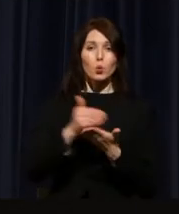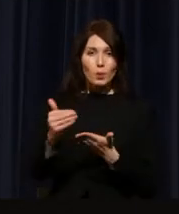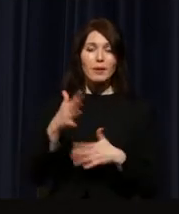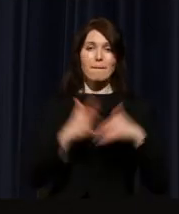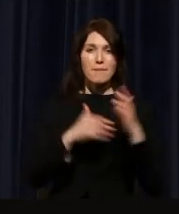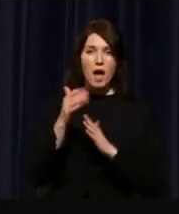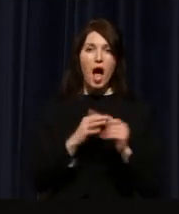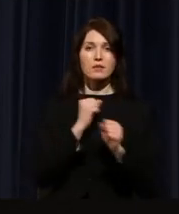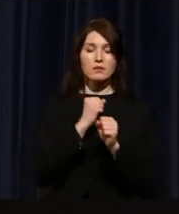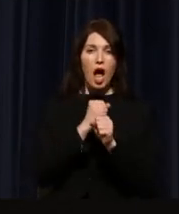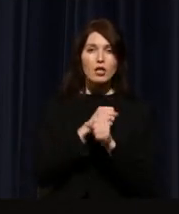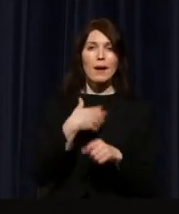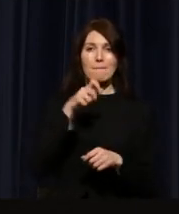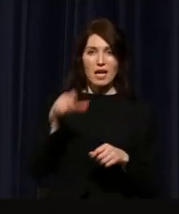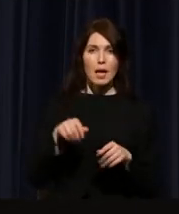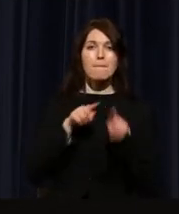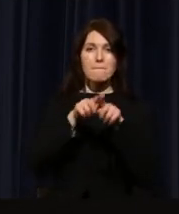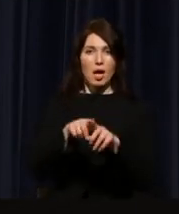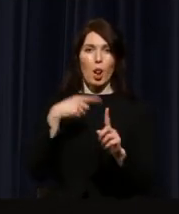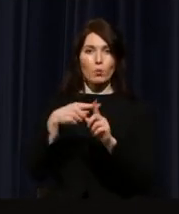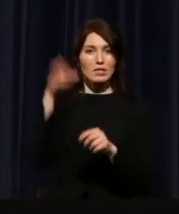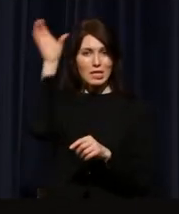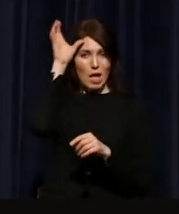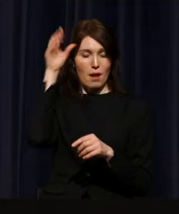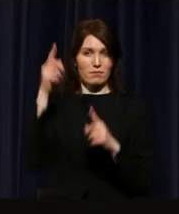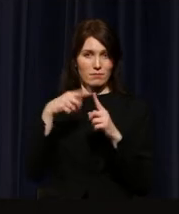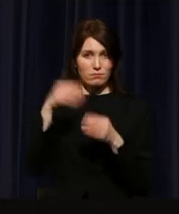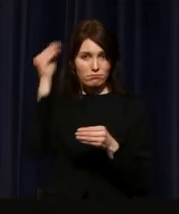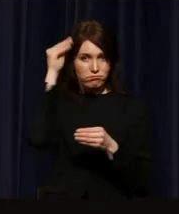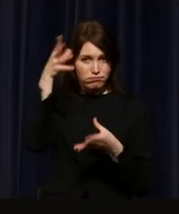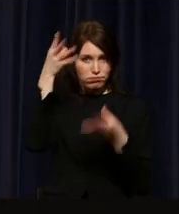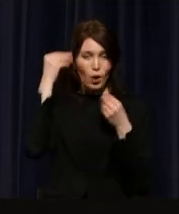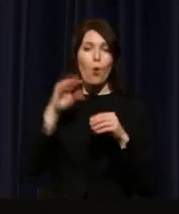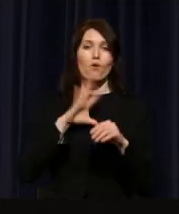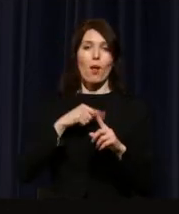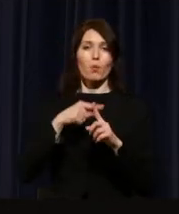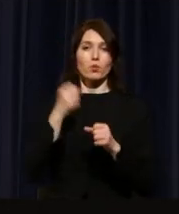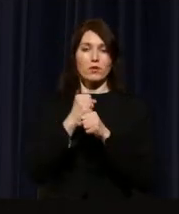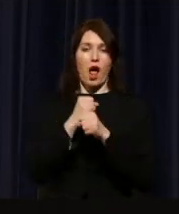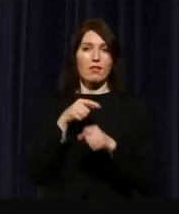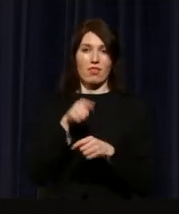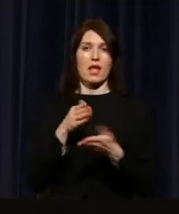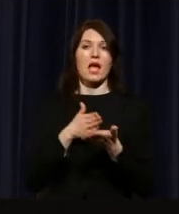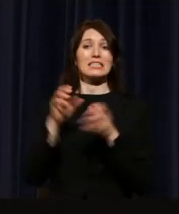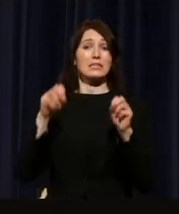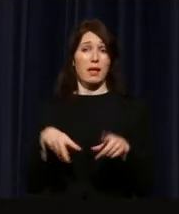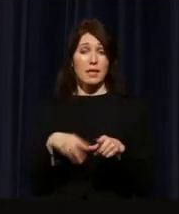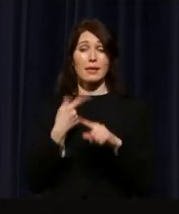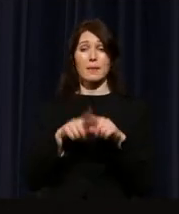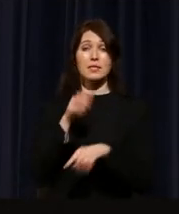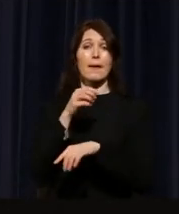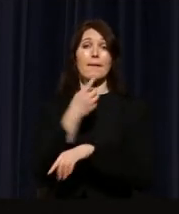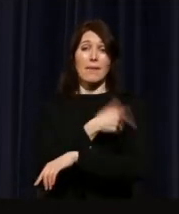pacientiem, paralēli obligāti teorētiski mācoties, specializēties konkrētajā specialitātē. Jo medicīnā ļoti svarīgi